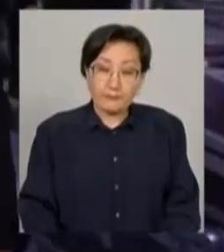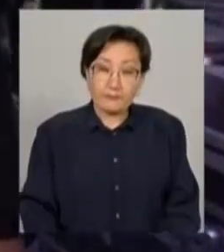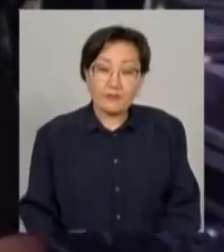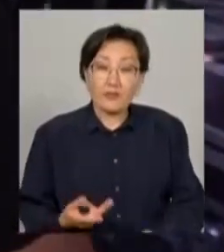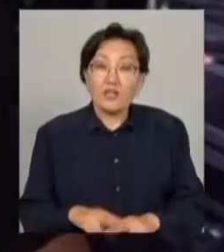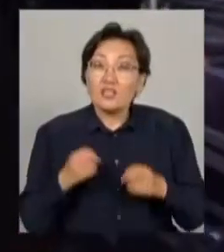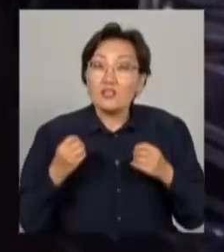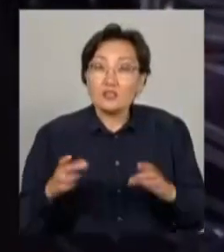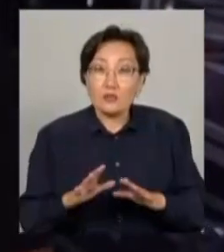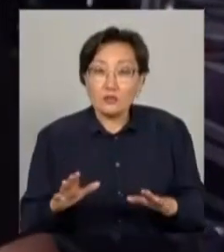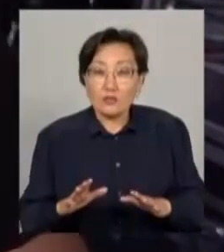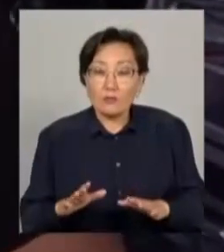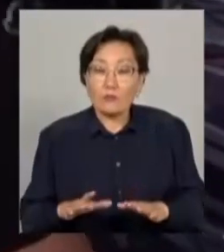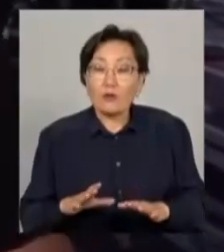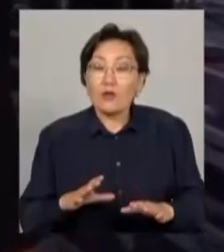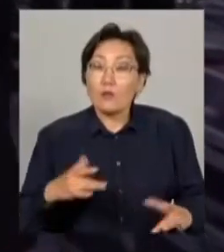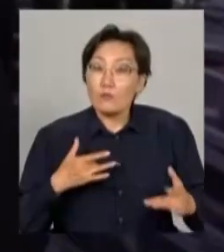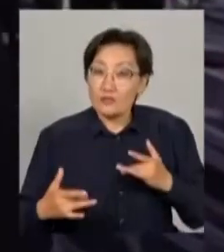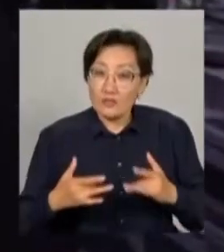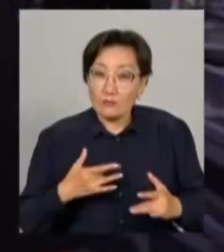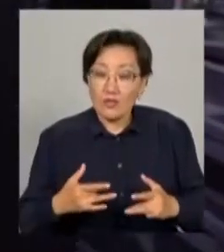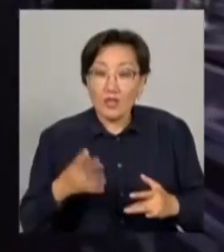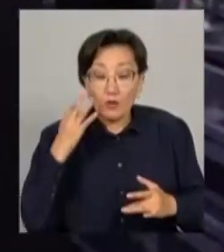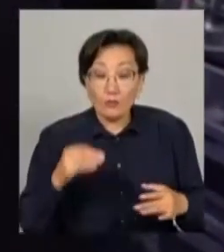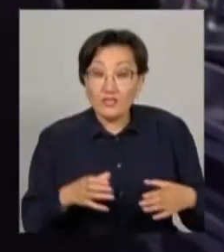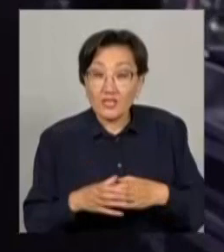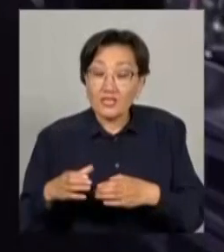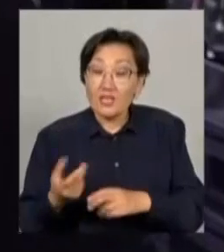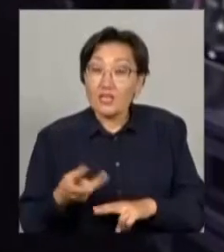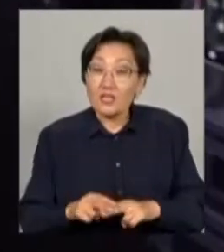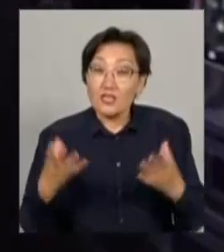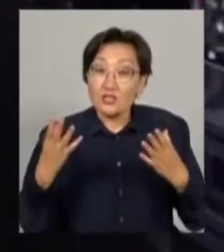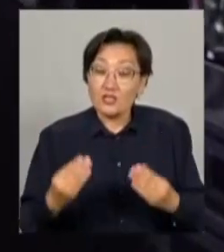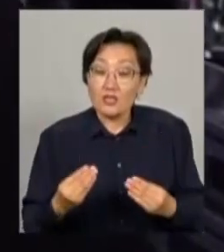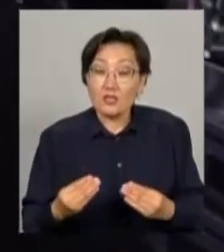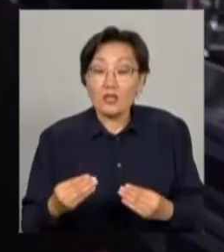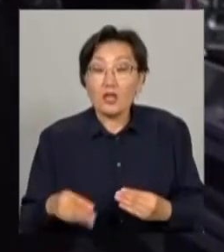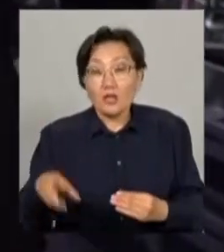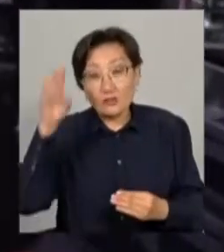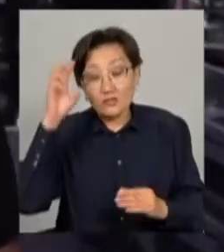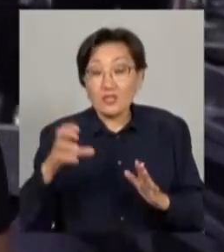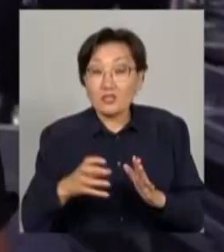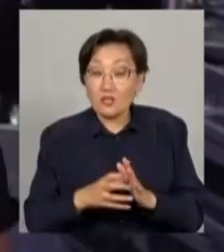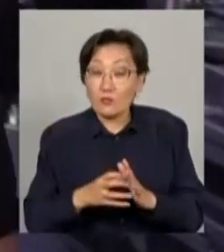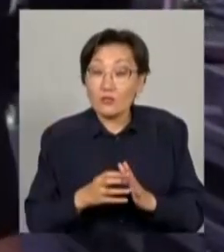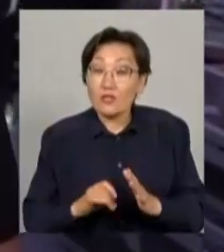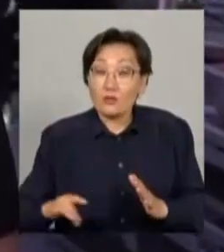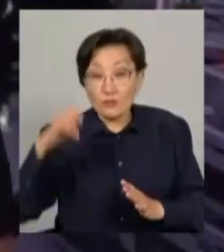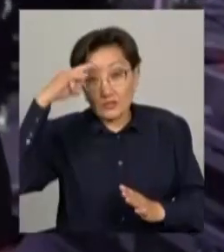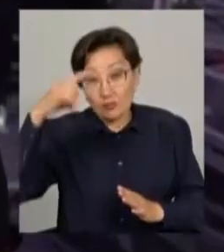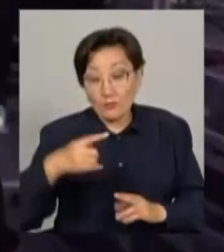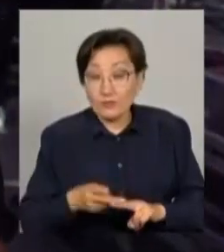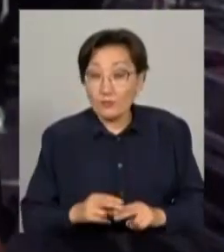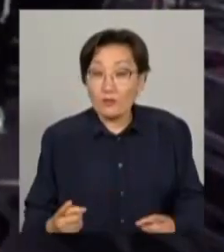Это не просто лайв-концерт алматинских групп. Это день символов, государственных символов Республики Казахстан. Поэтому это